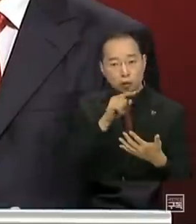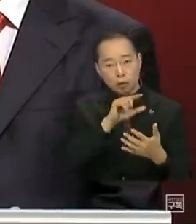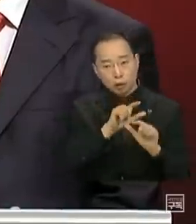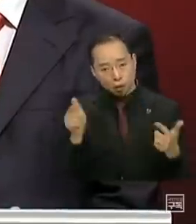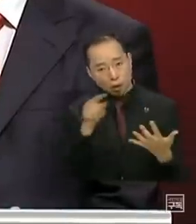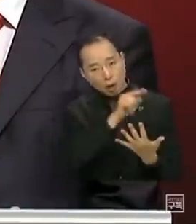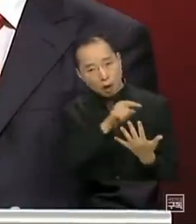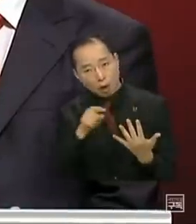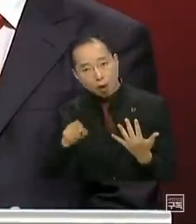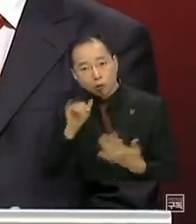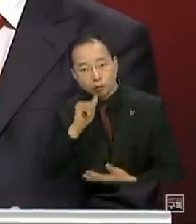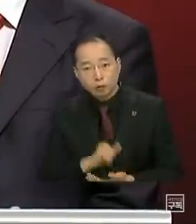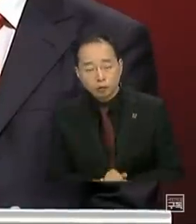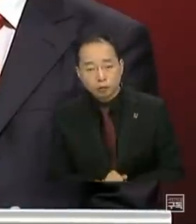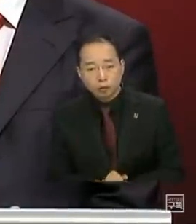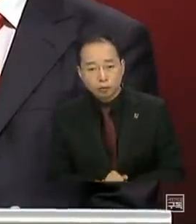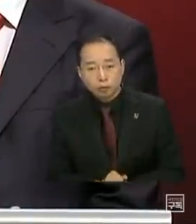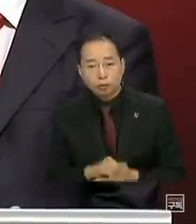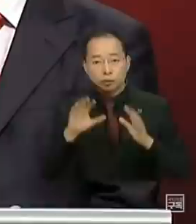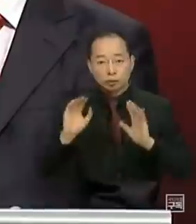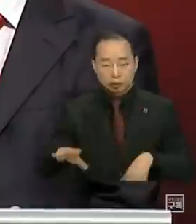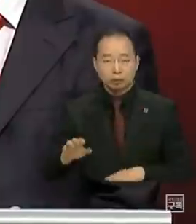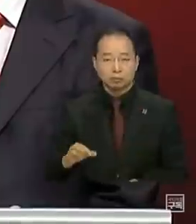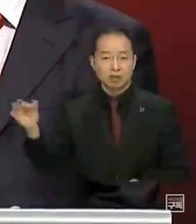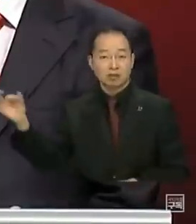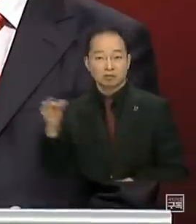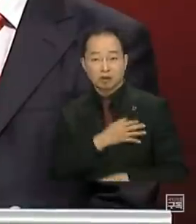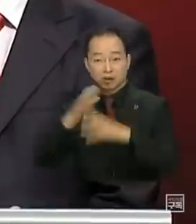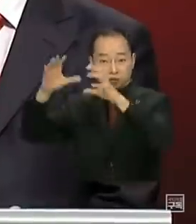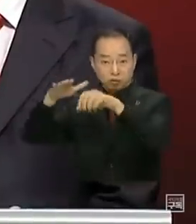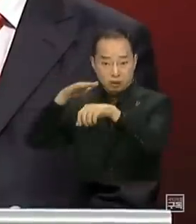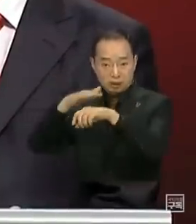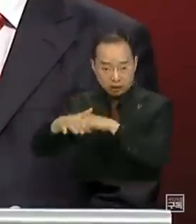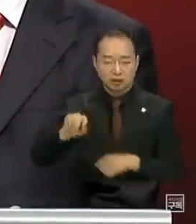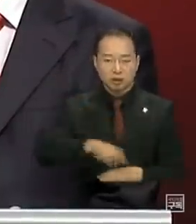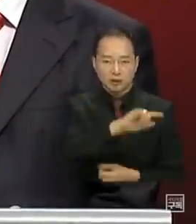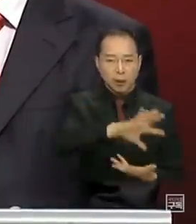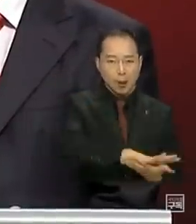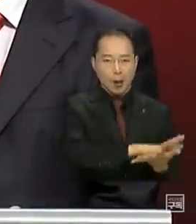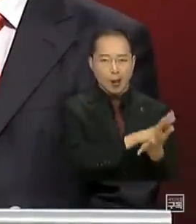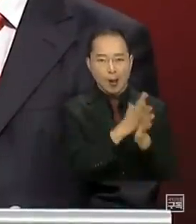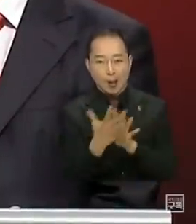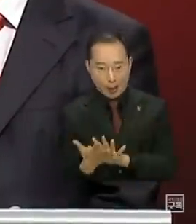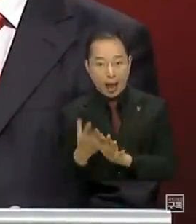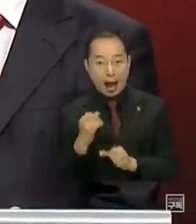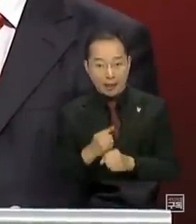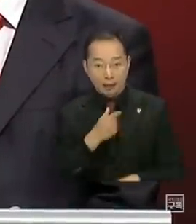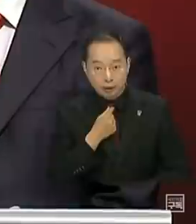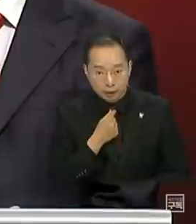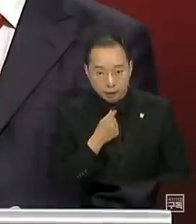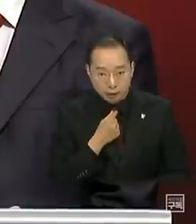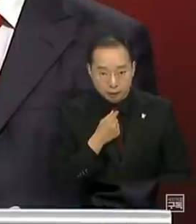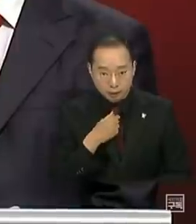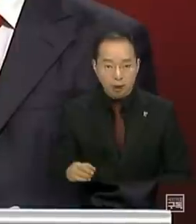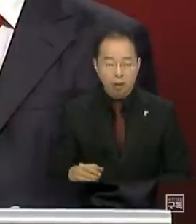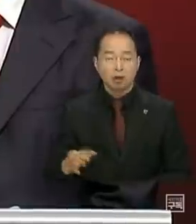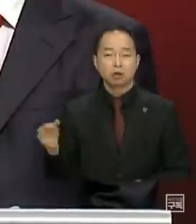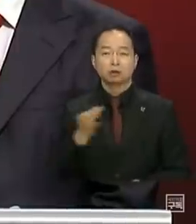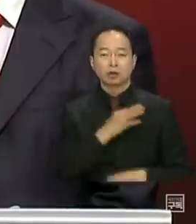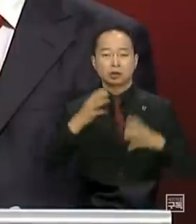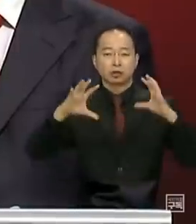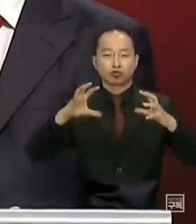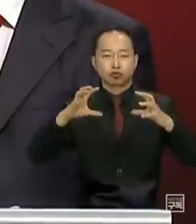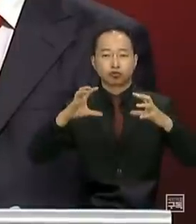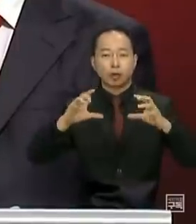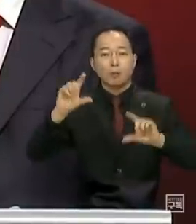않겠습니까? 지금 선진국 체제로 전체를 바꾸겠다고 하셨는데 홍 후보님께서 생각하시는